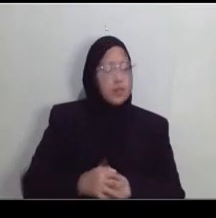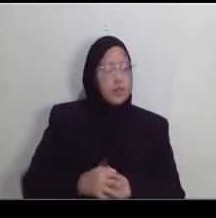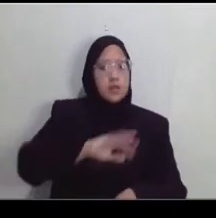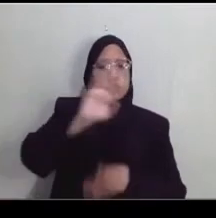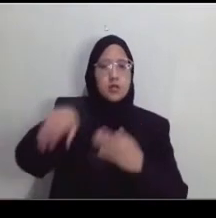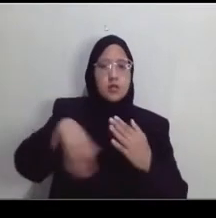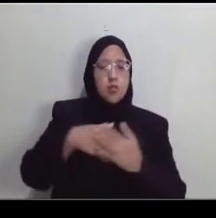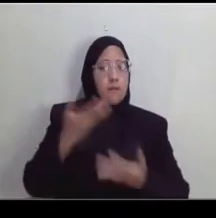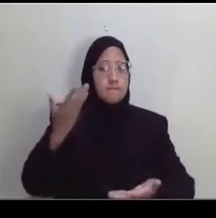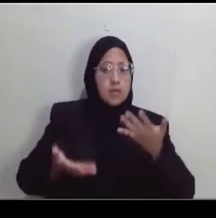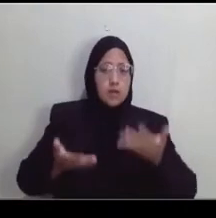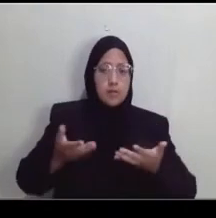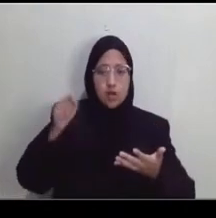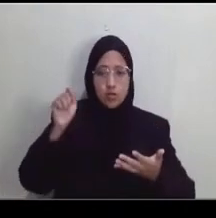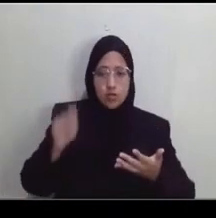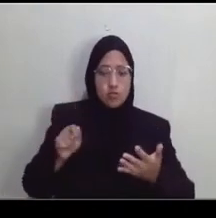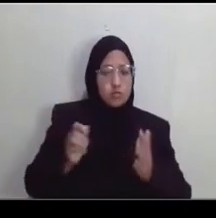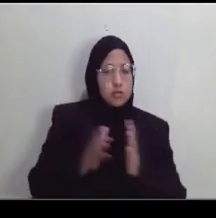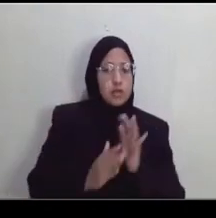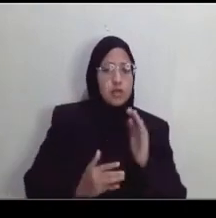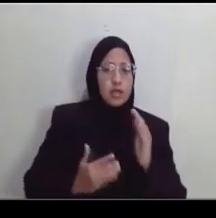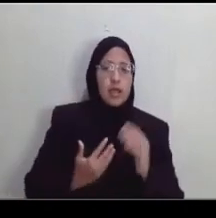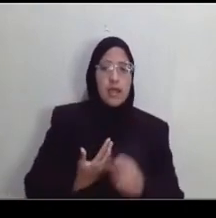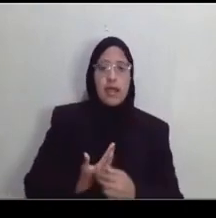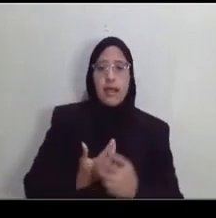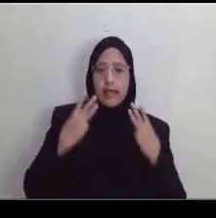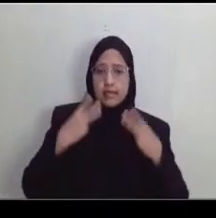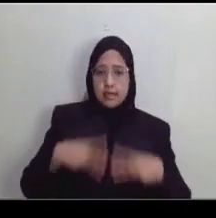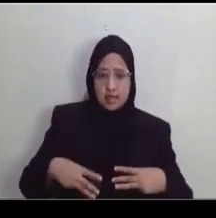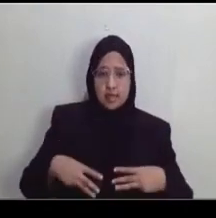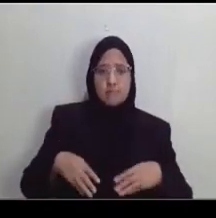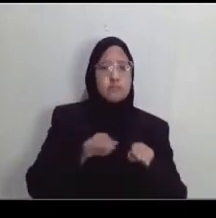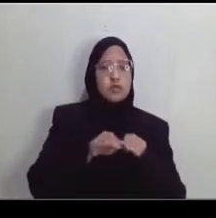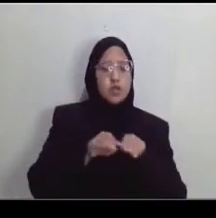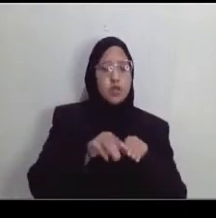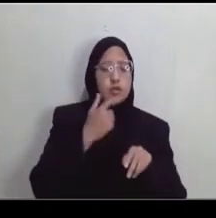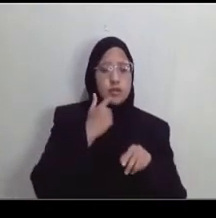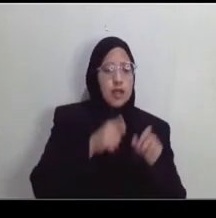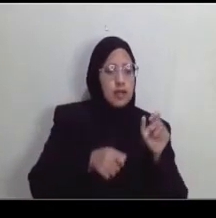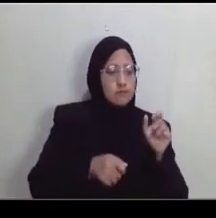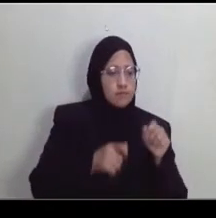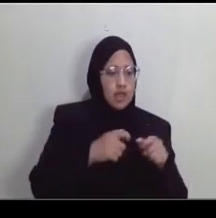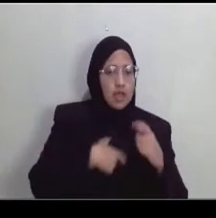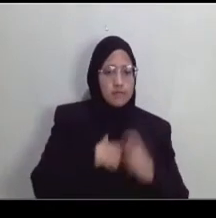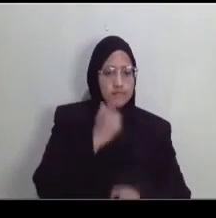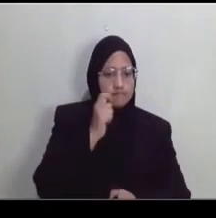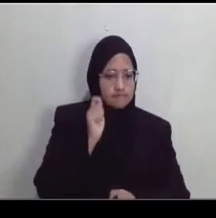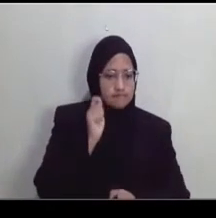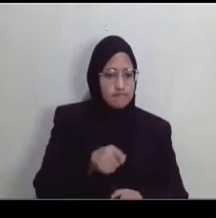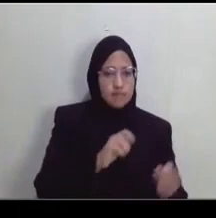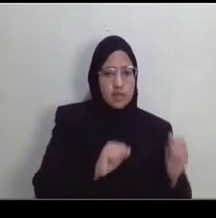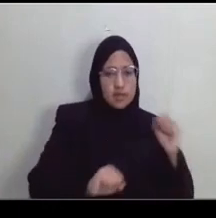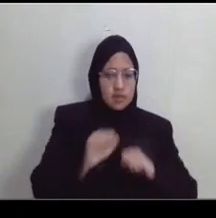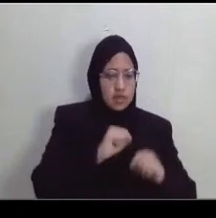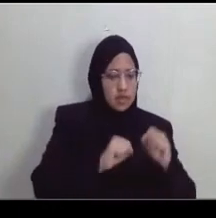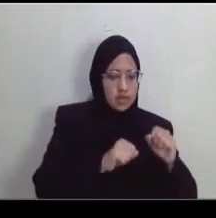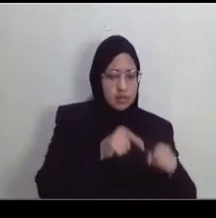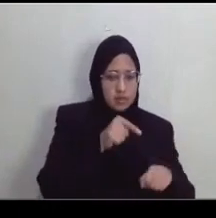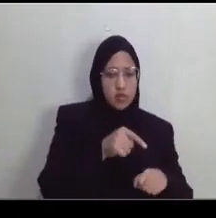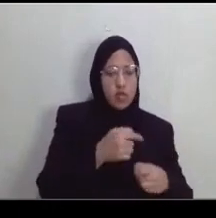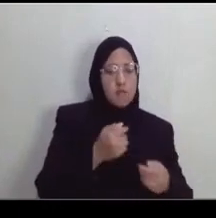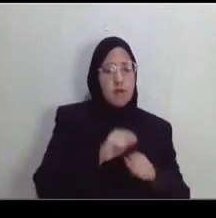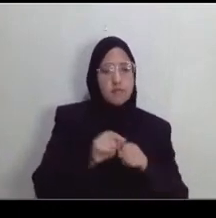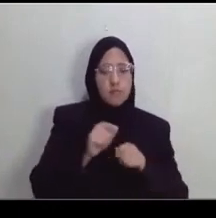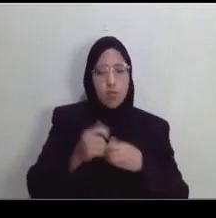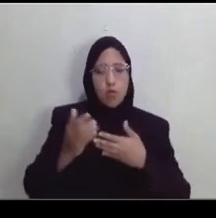etika di atas berkenaan dengan tindakan Hakim terlapor yang menggelar konferensi pers berkaitan dengan